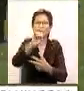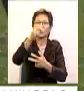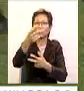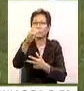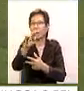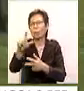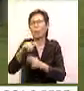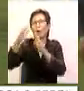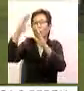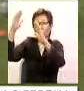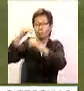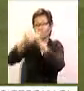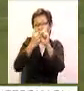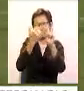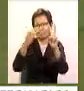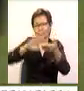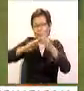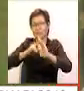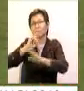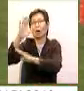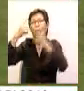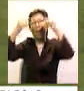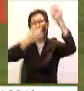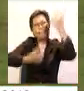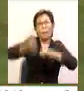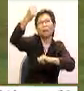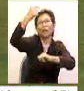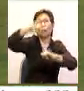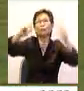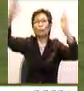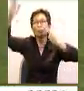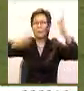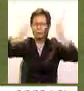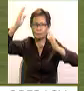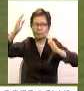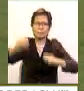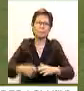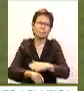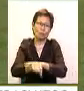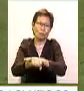Semoga tahun 2019 menjanjikan pencapaian lebih baik buat Harimau Melaya.